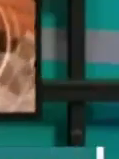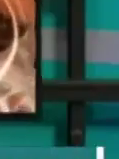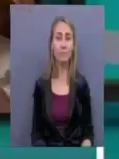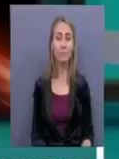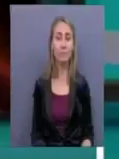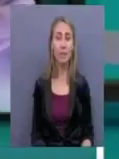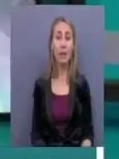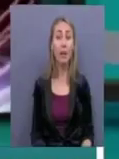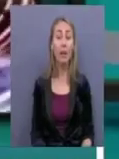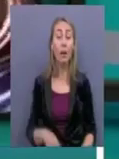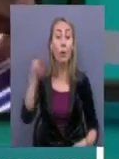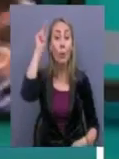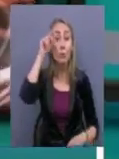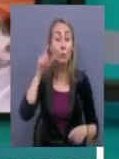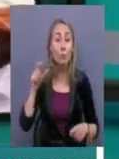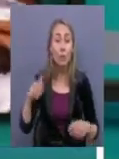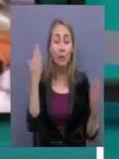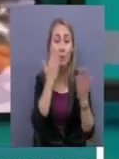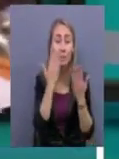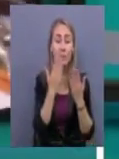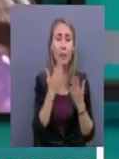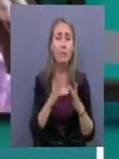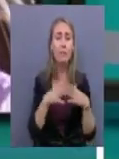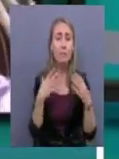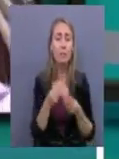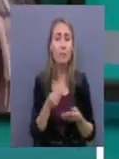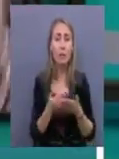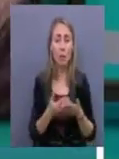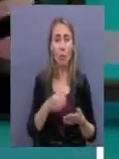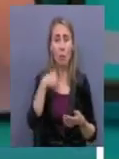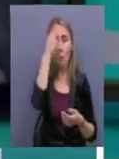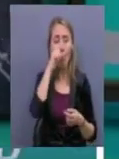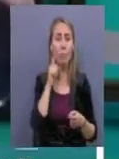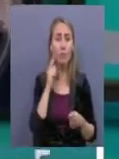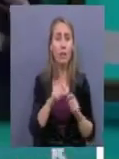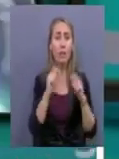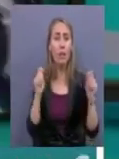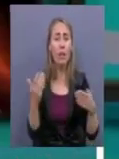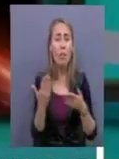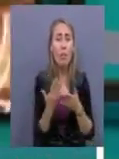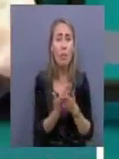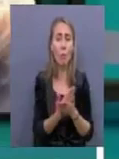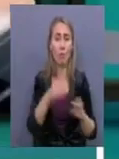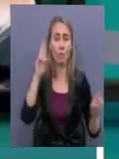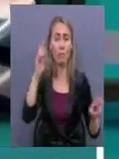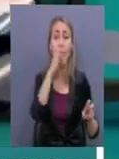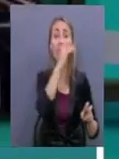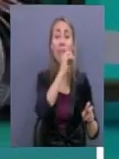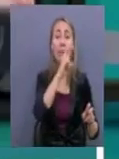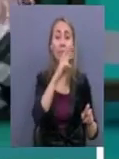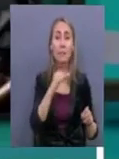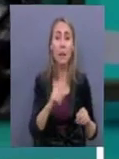Жастар жылы жастардың өз мүмкіншіліктерін тиімді пайдалануға жол ашуда. Соңғы жылдары отандық кино өнімдерінің сапасы да, саны да артып келе жатқаны баршаға